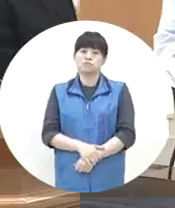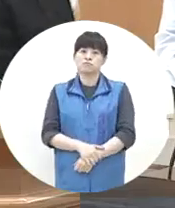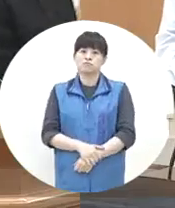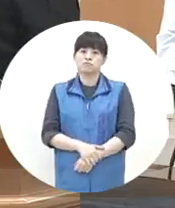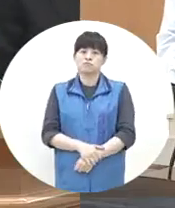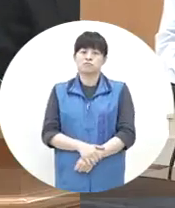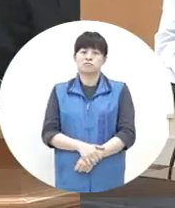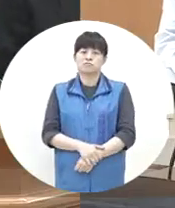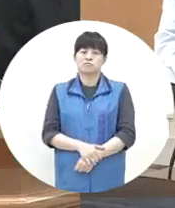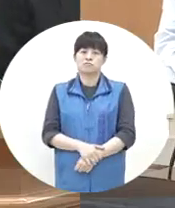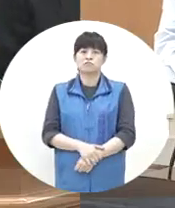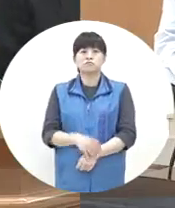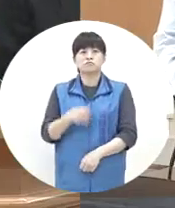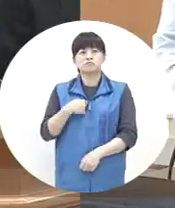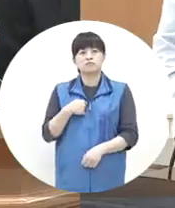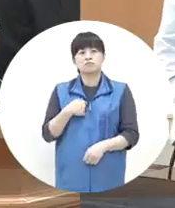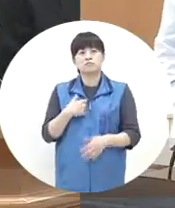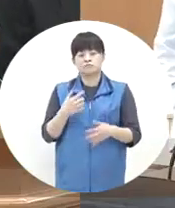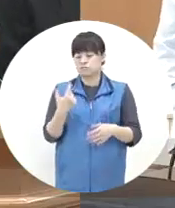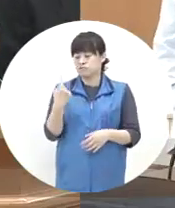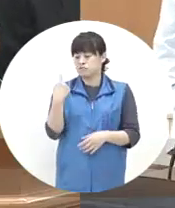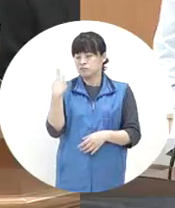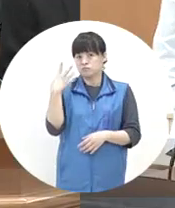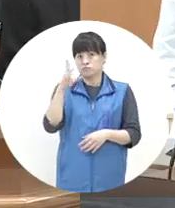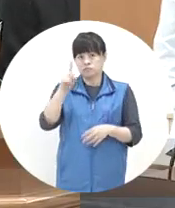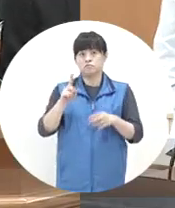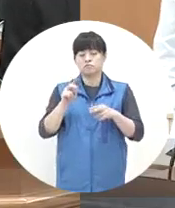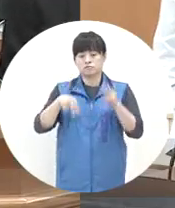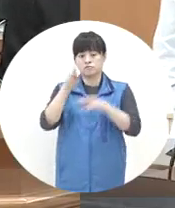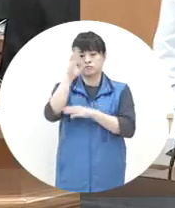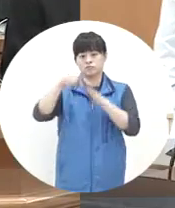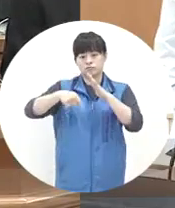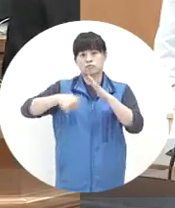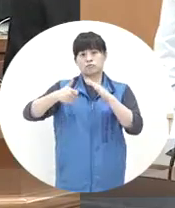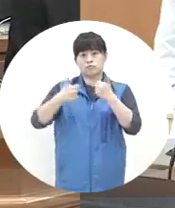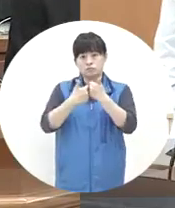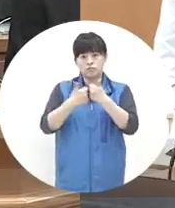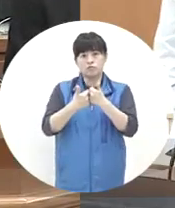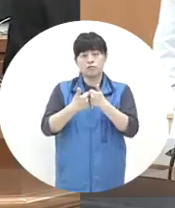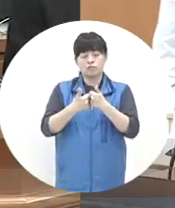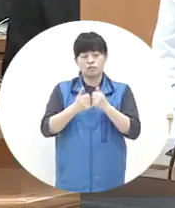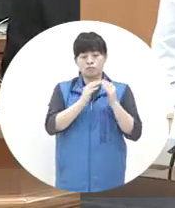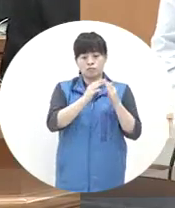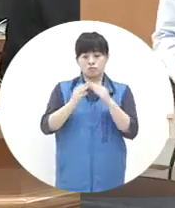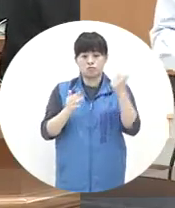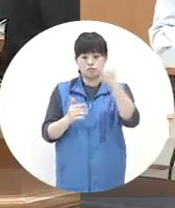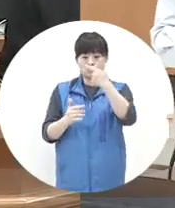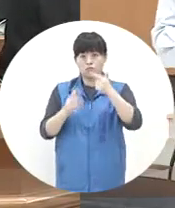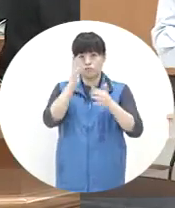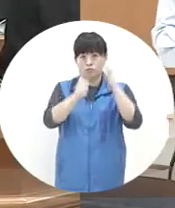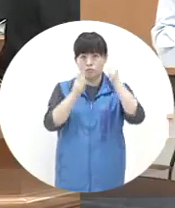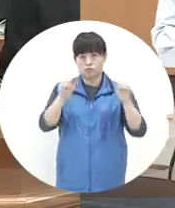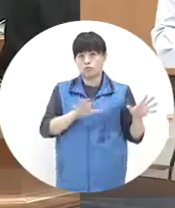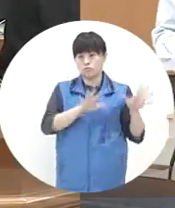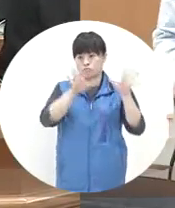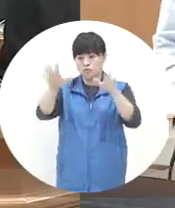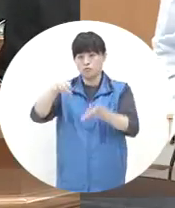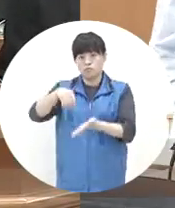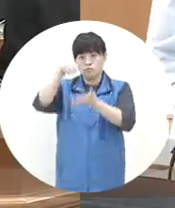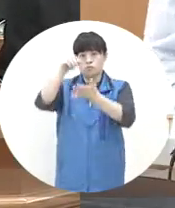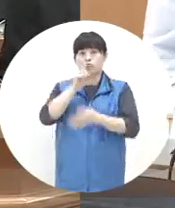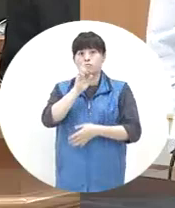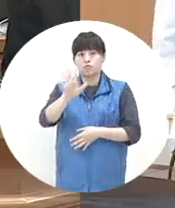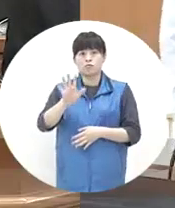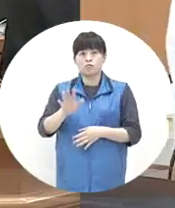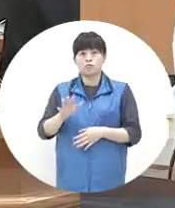们在前几次有一个行政院的宴会。我们几个六都的首长特别也提出来，那郑